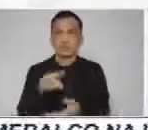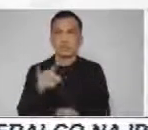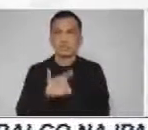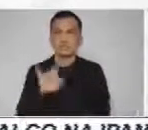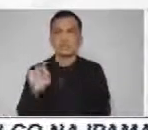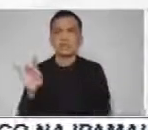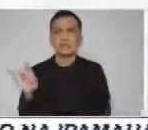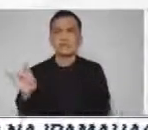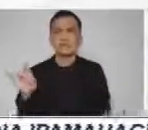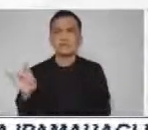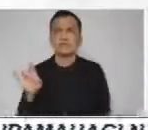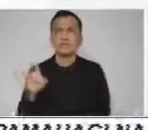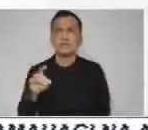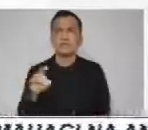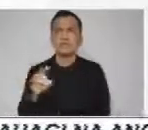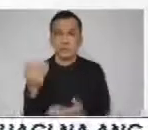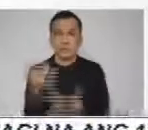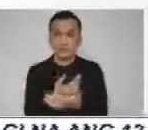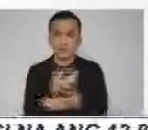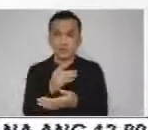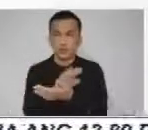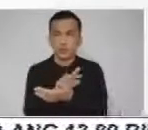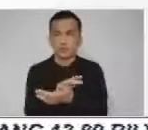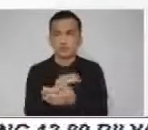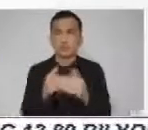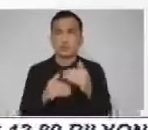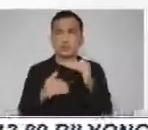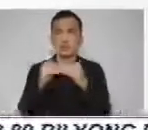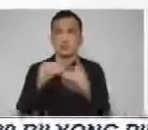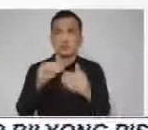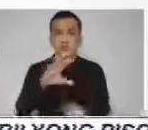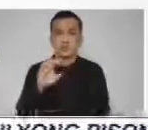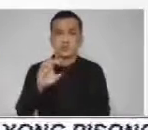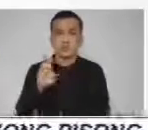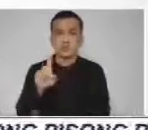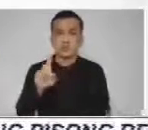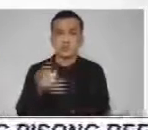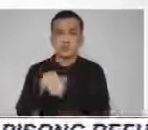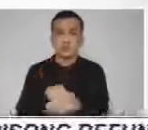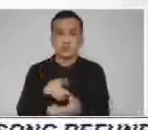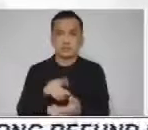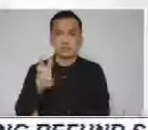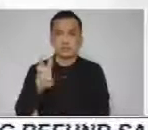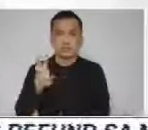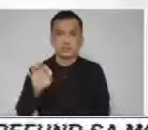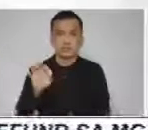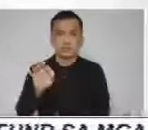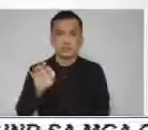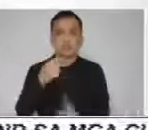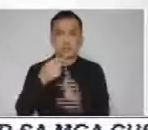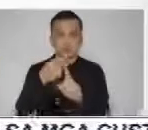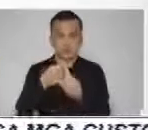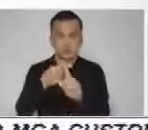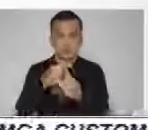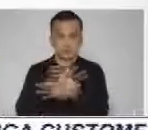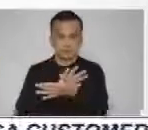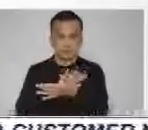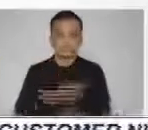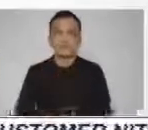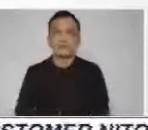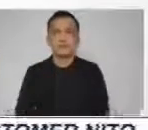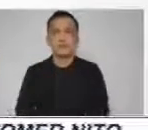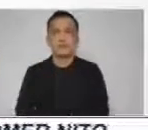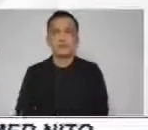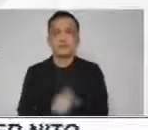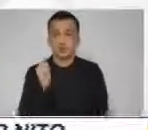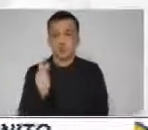handang magpabakuna kung bibigyan ng pagkakataon. 37 naman ang ayaw magpabakuna dahil natatakot sa posibleng side effects